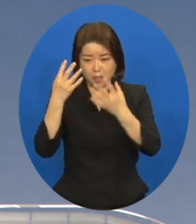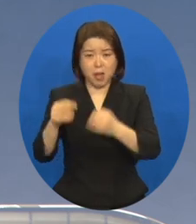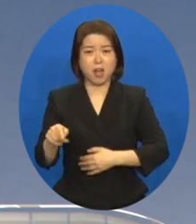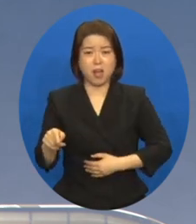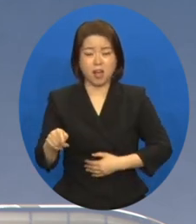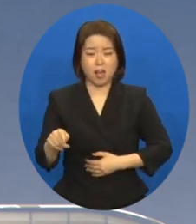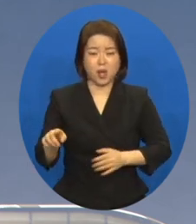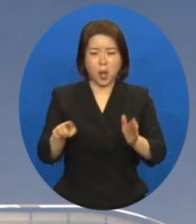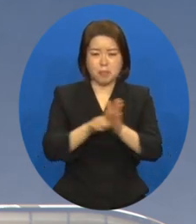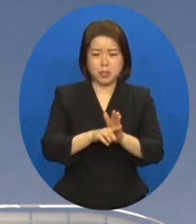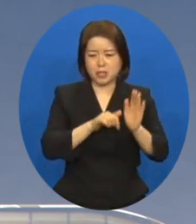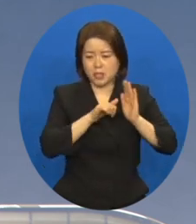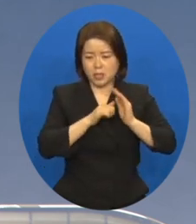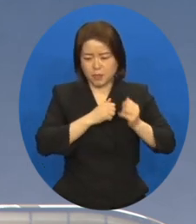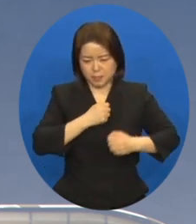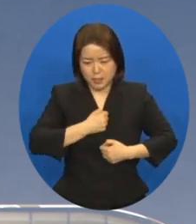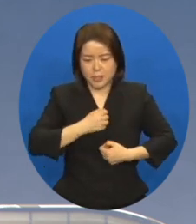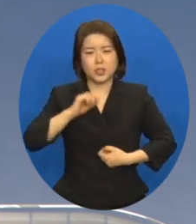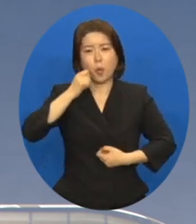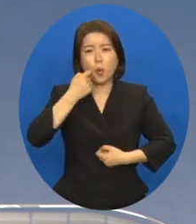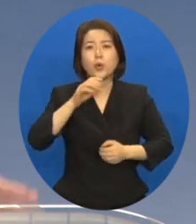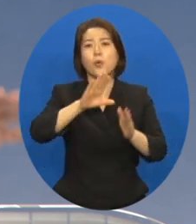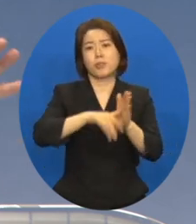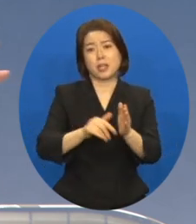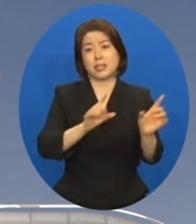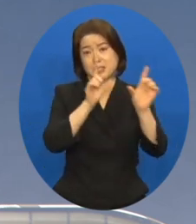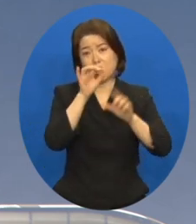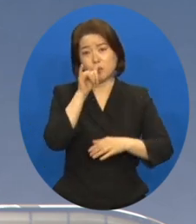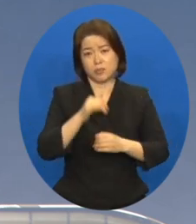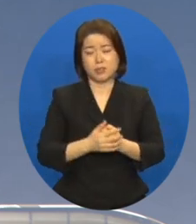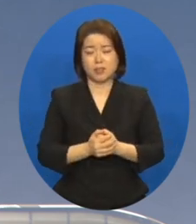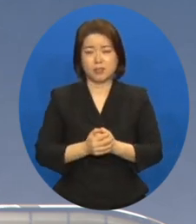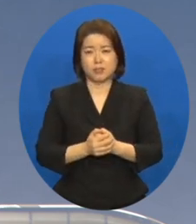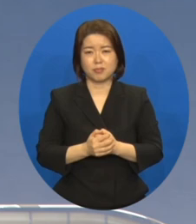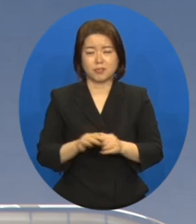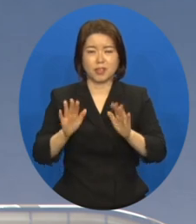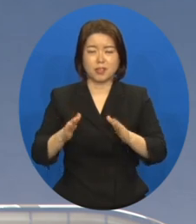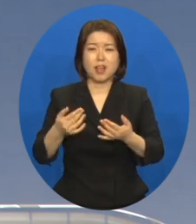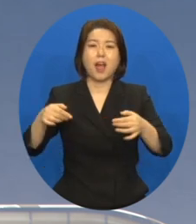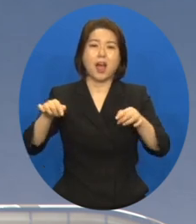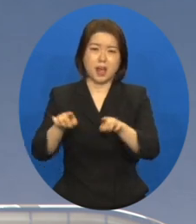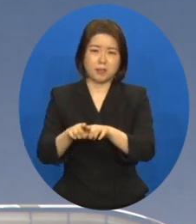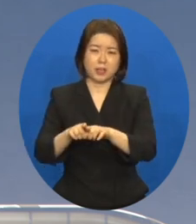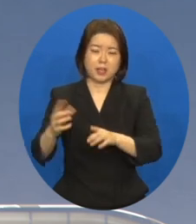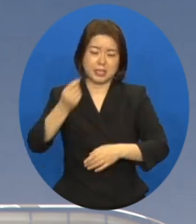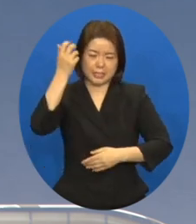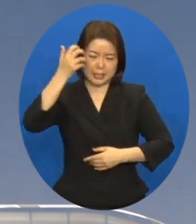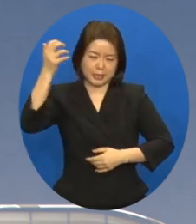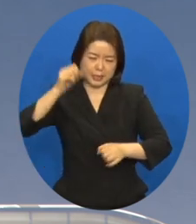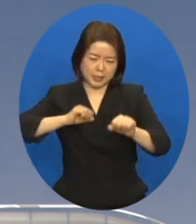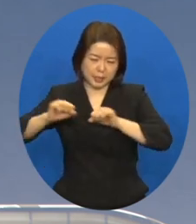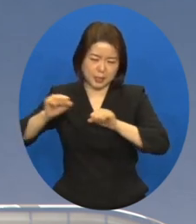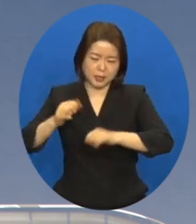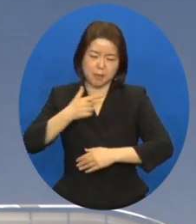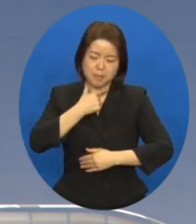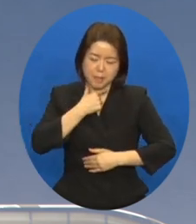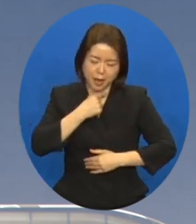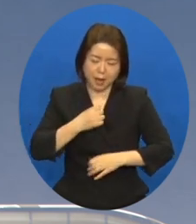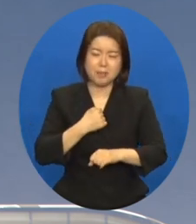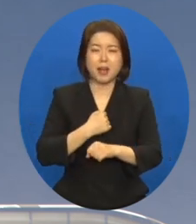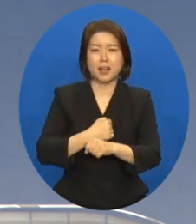시기에 우리가 살고 있습니다. 이제 우리 같이 정말 성령의 역사하심을